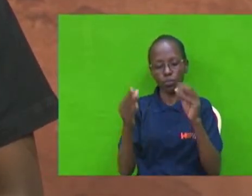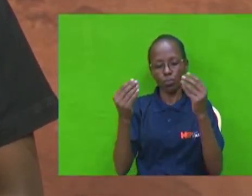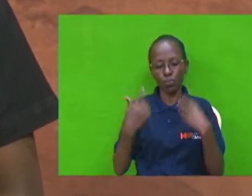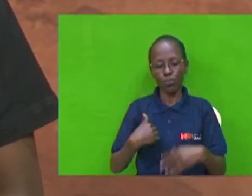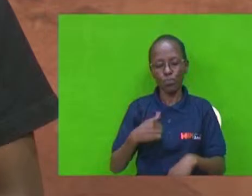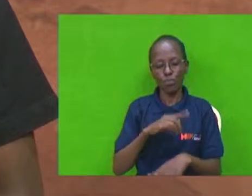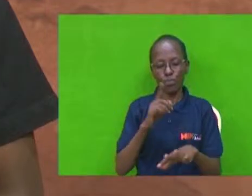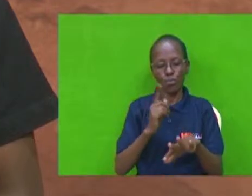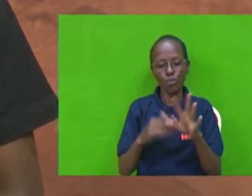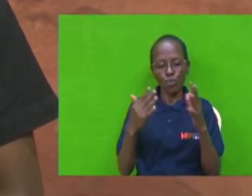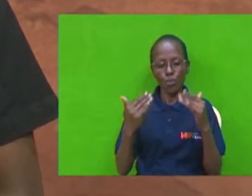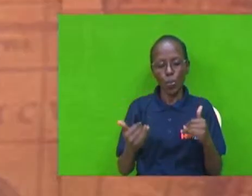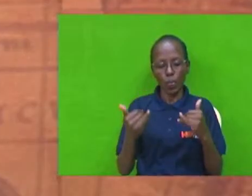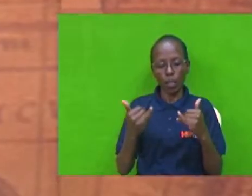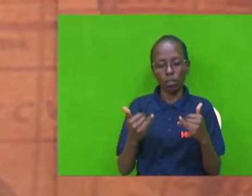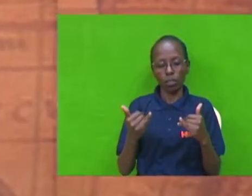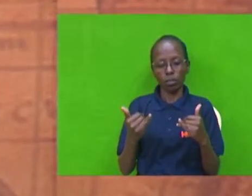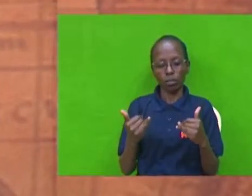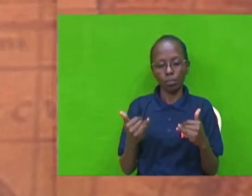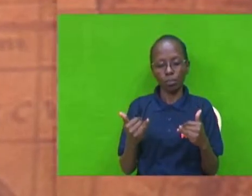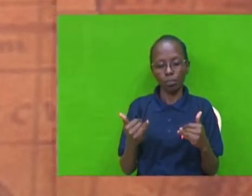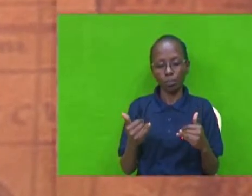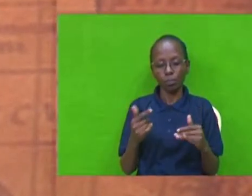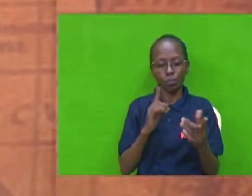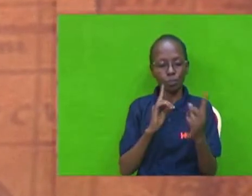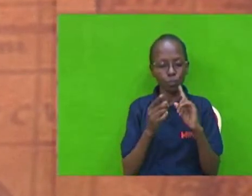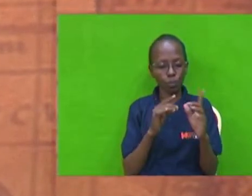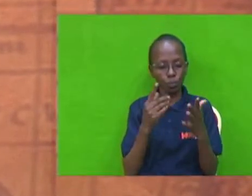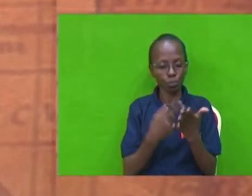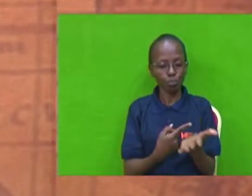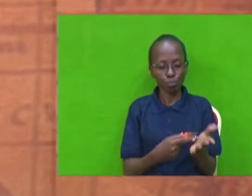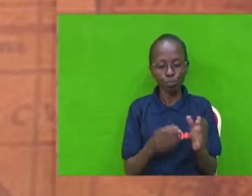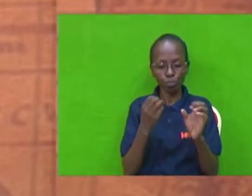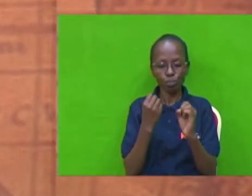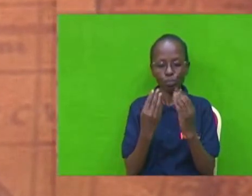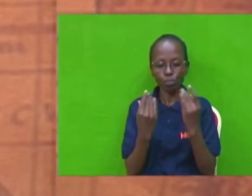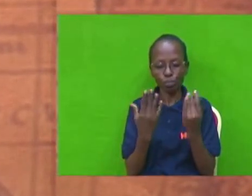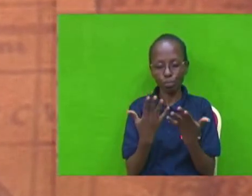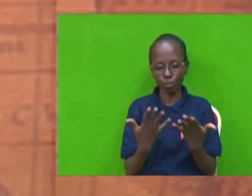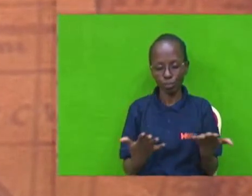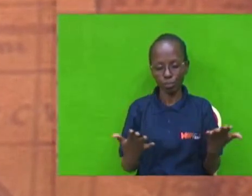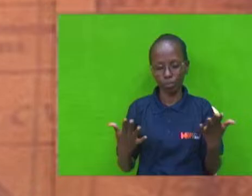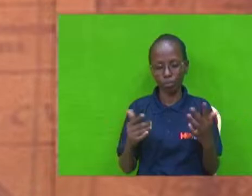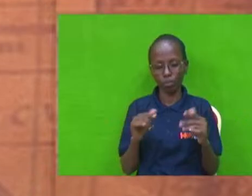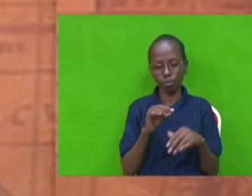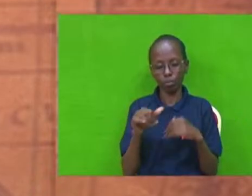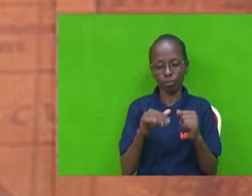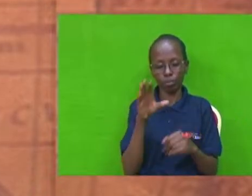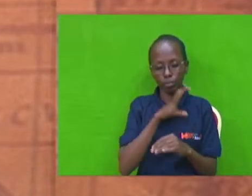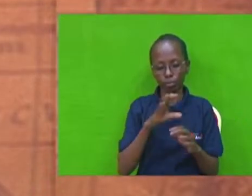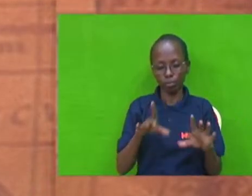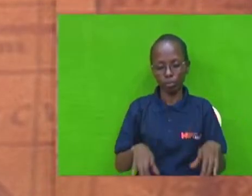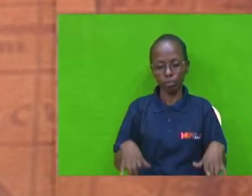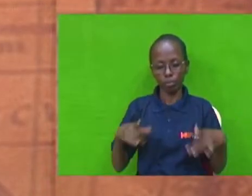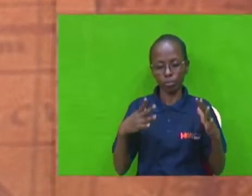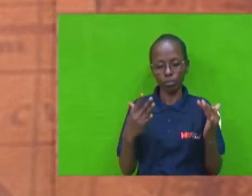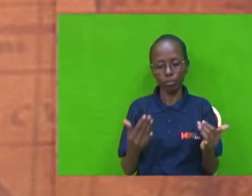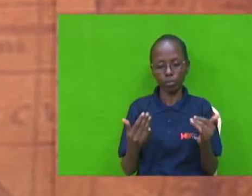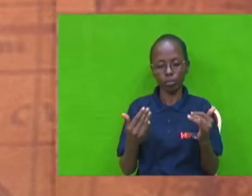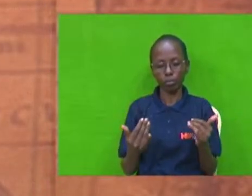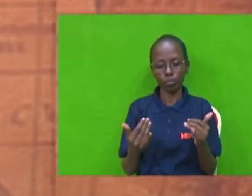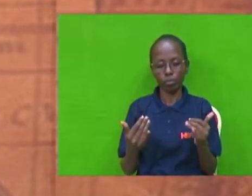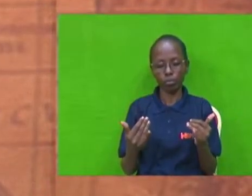huu wote ambao tumeongea na kujadiliana juu ya swala hili muhimu katika Ukristo wetu. Hivi